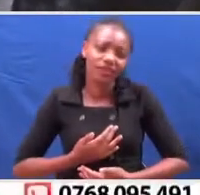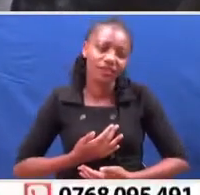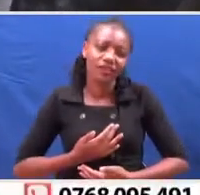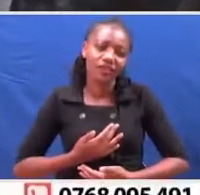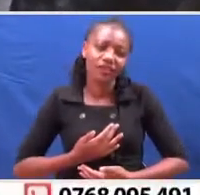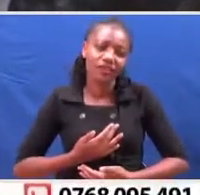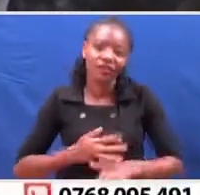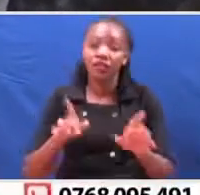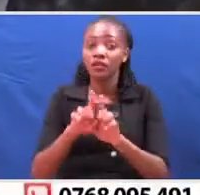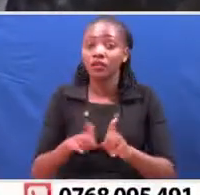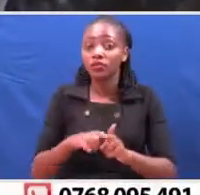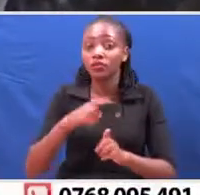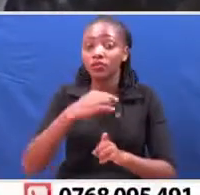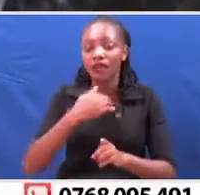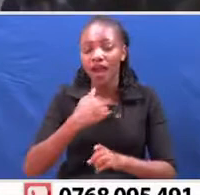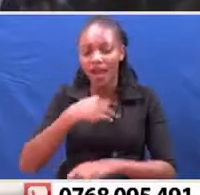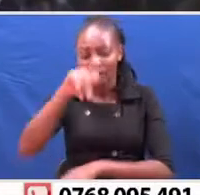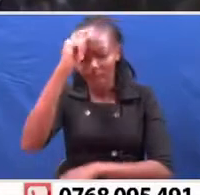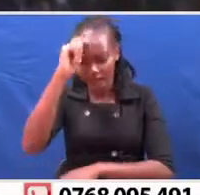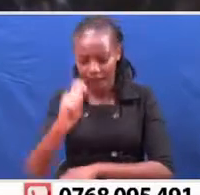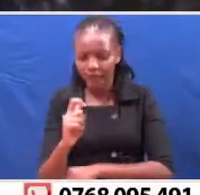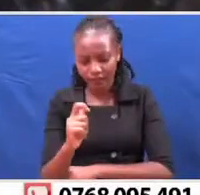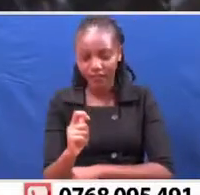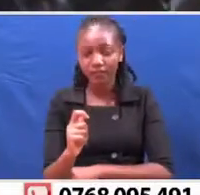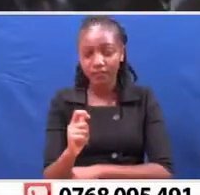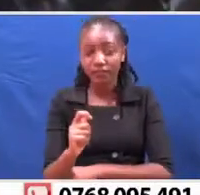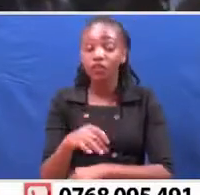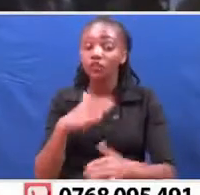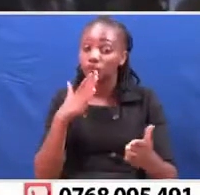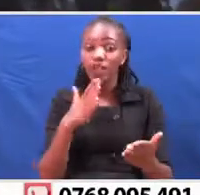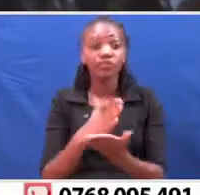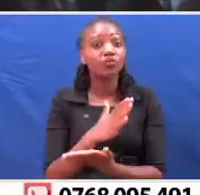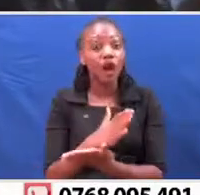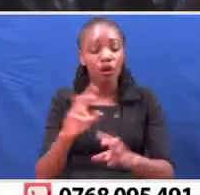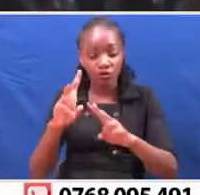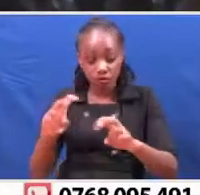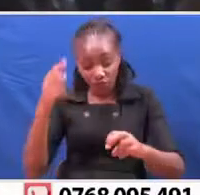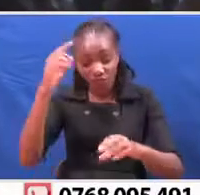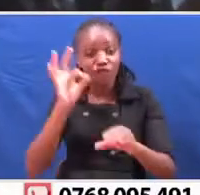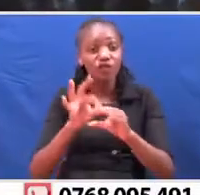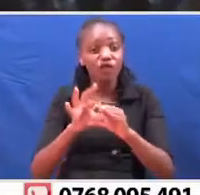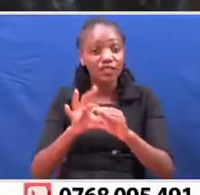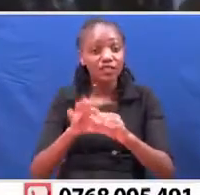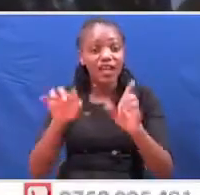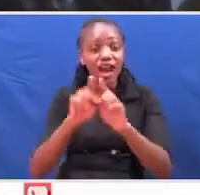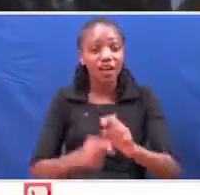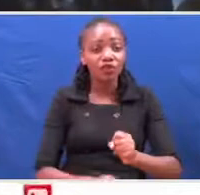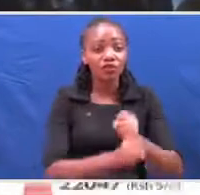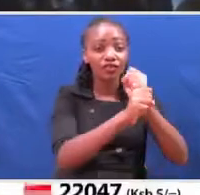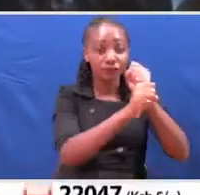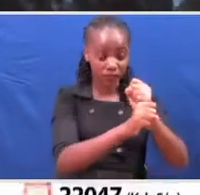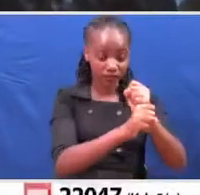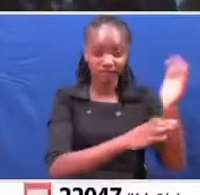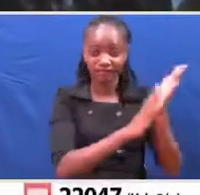Tumekuja hapa kwa heshima. Ili kuomba kura kwa mheshimiwa Idi